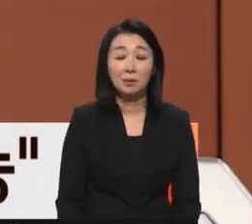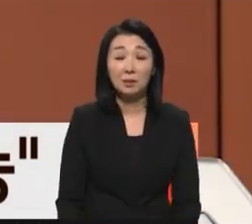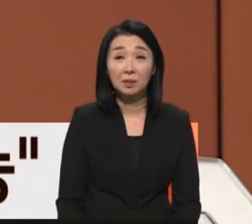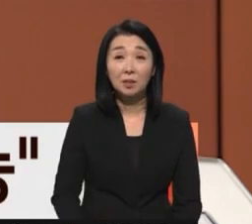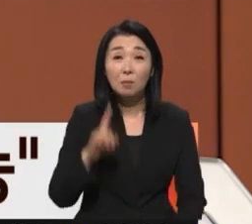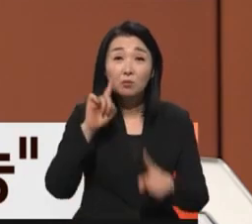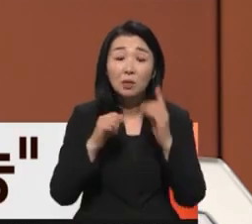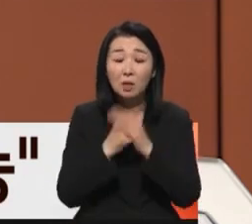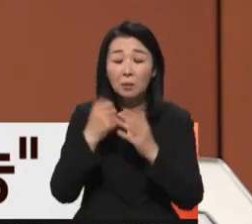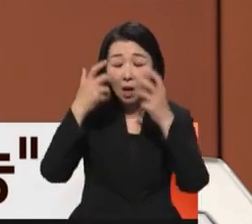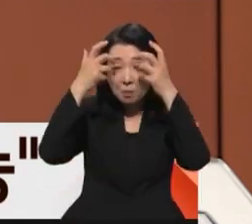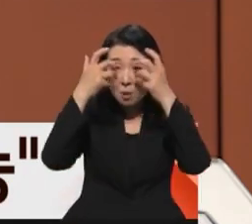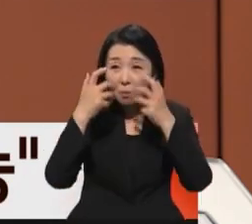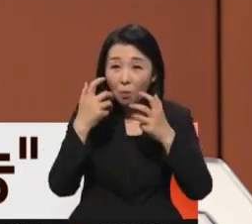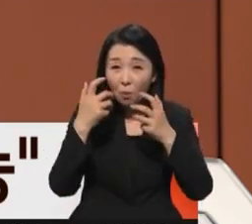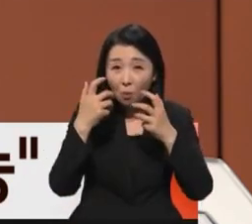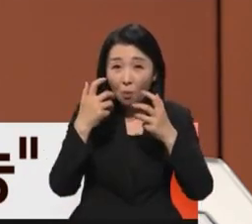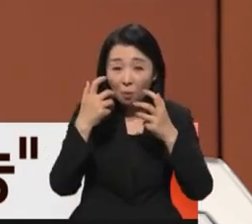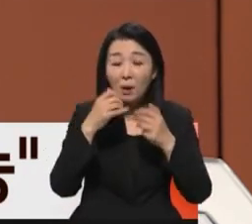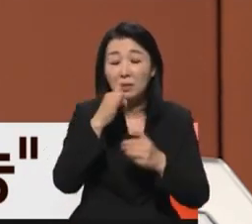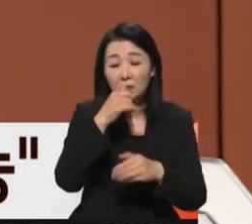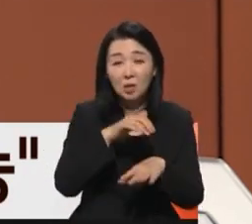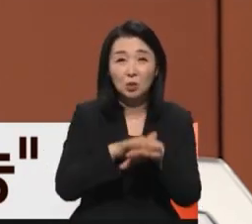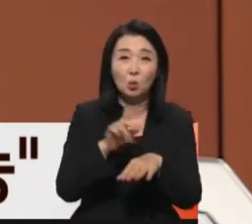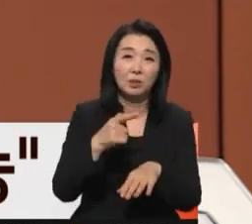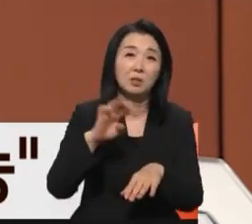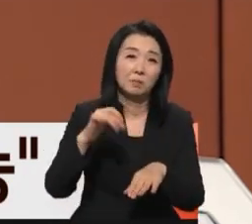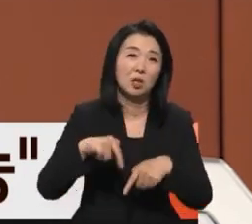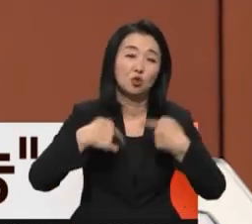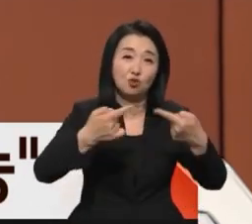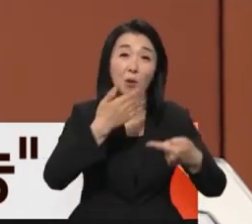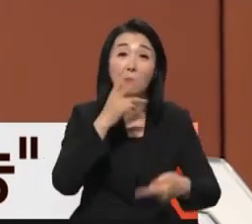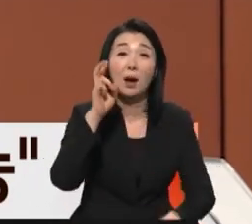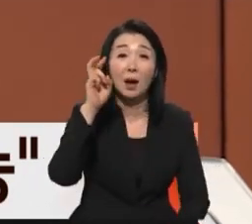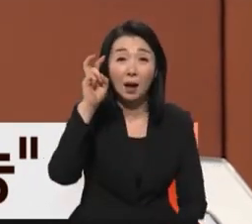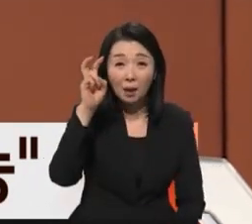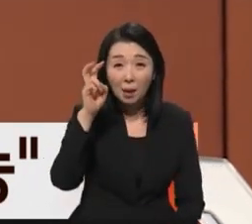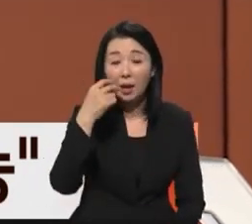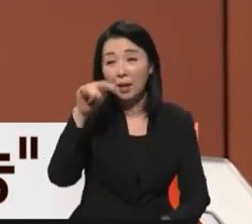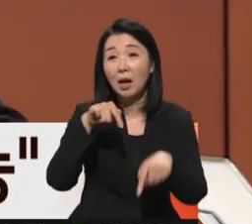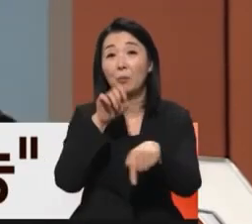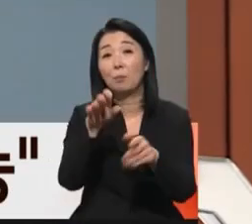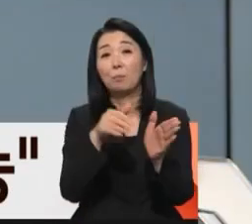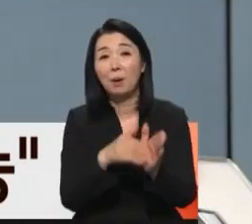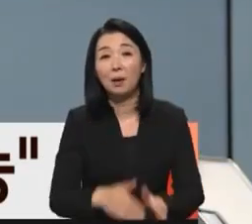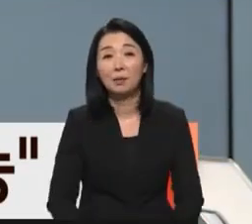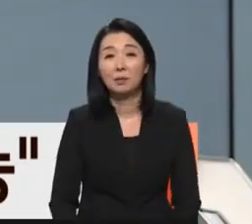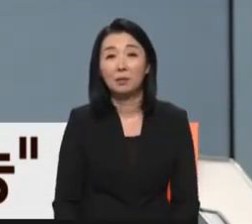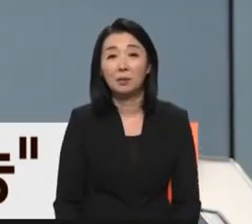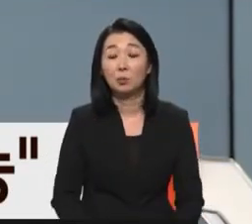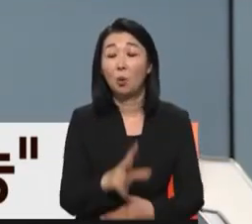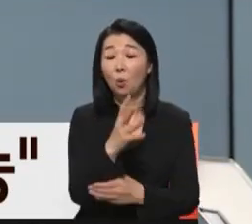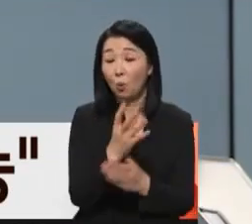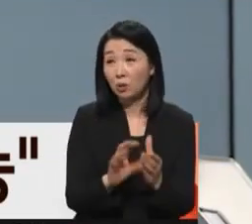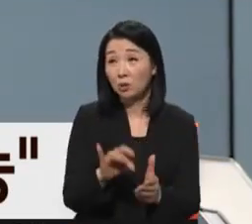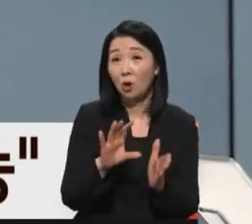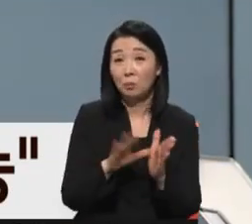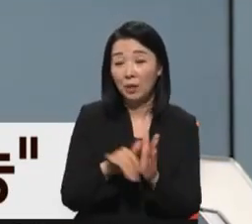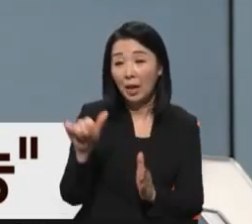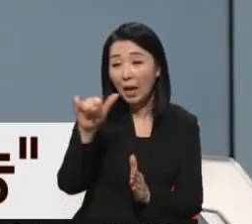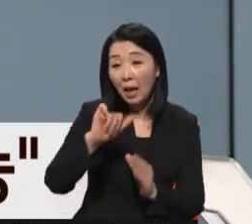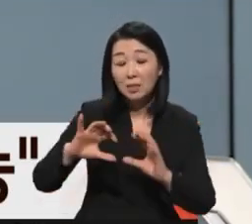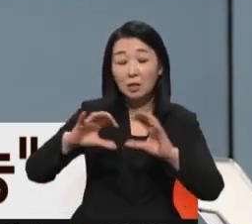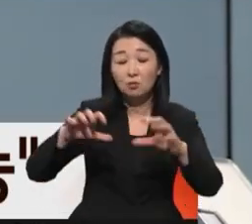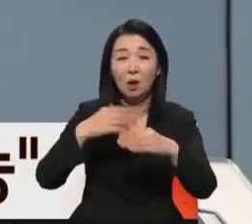보호 마스크를 쓴 손흥민 선수의 출전 가능성은 높아 보입니다 벤투 감독이 그렇게 얘기를 했죠 또 월드컵 초반 아시아